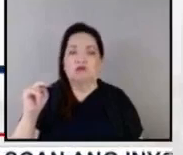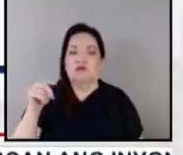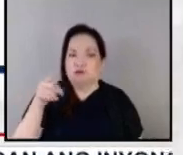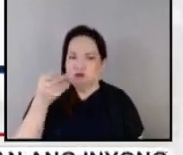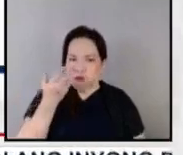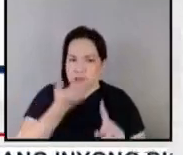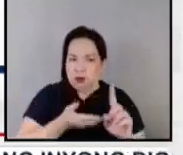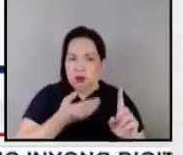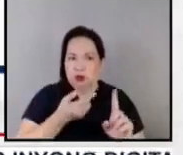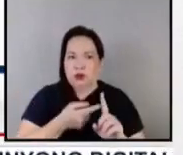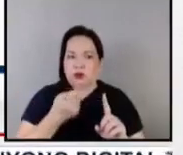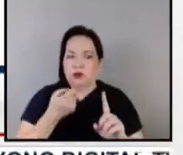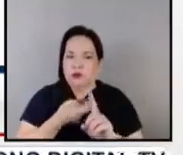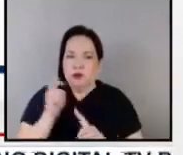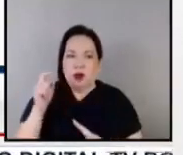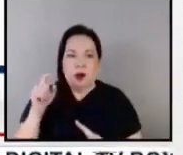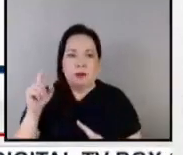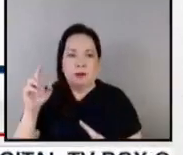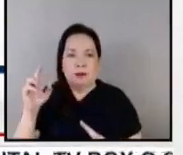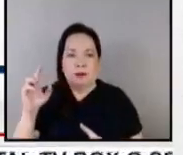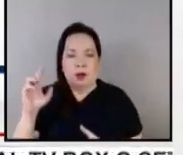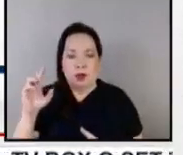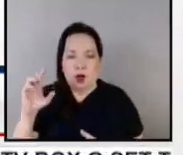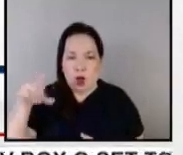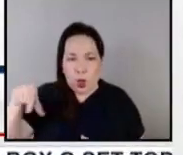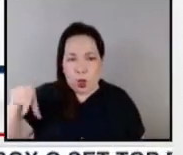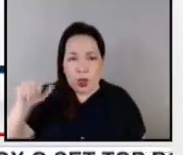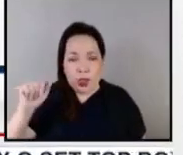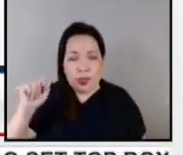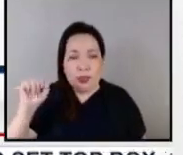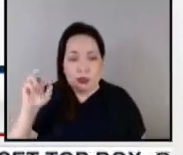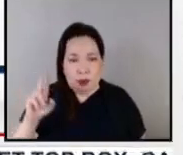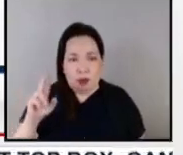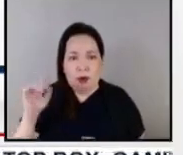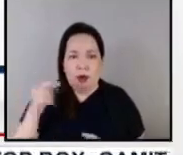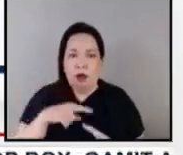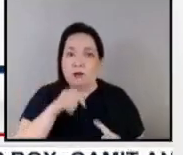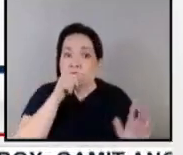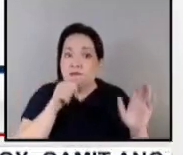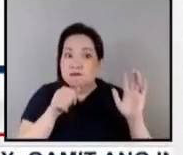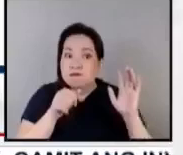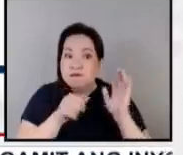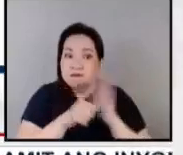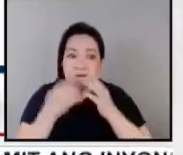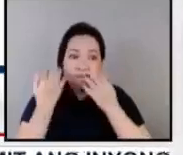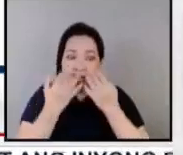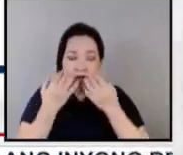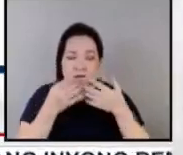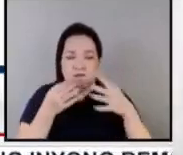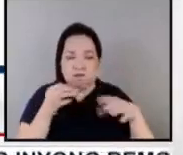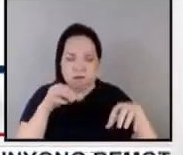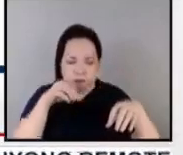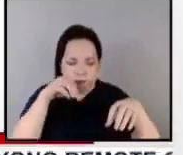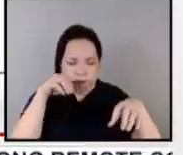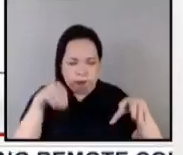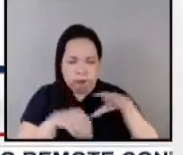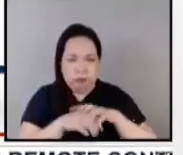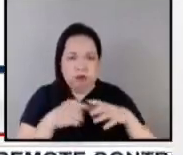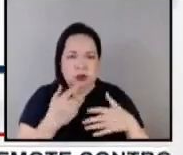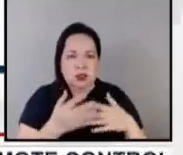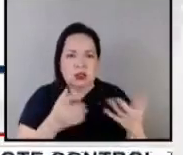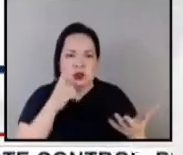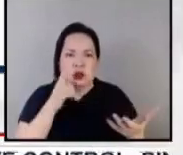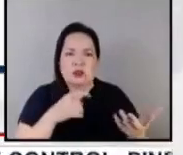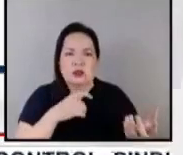Qatar. Ayon sa Bureau of Customs NAIA, itinago ang nasabing illegal na droga sa mga nirepack na pinatuyong